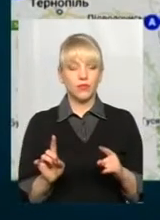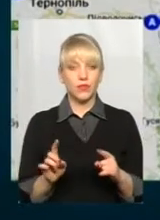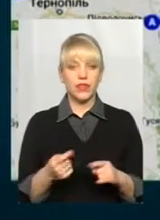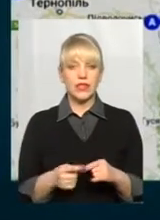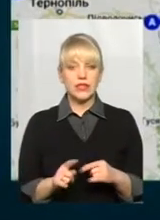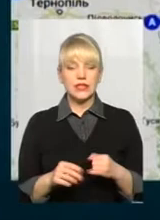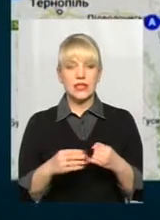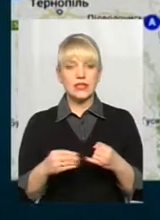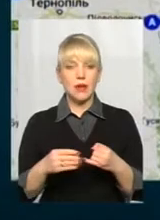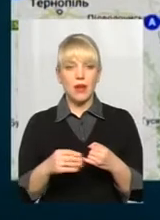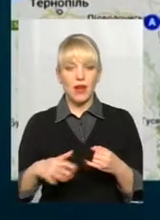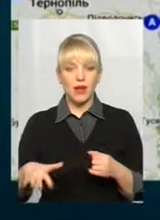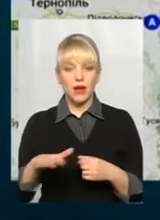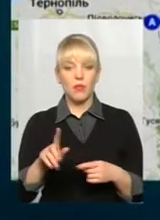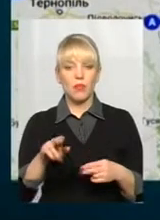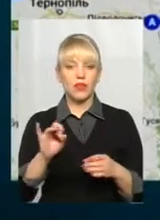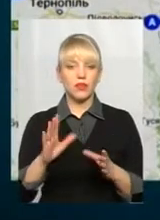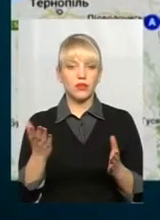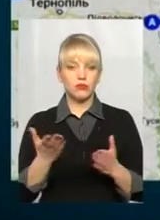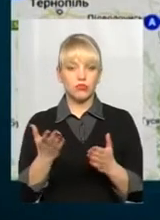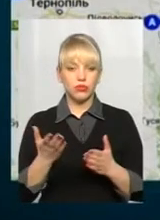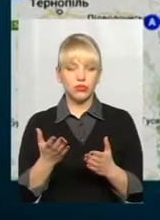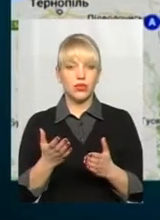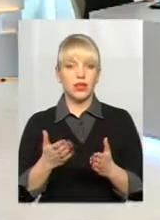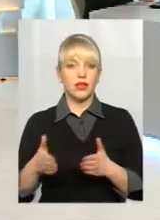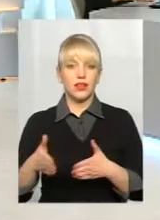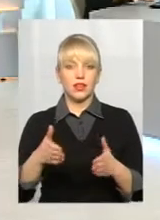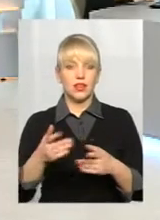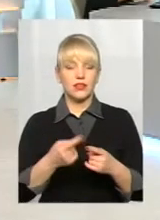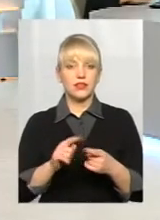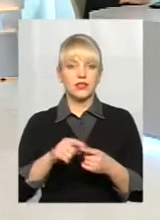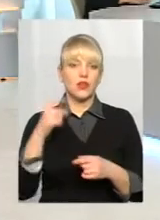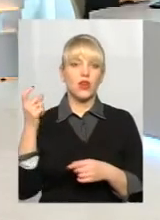ця земля, по якій буде проходити траса, вона належить громадам. І якщо